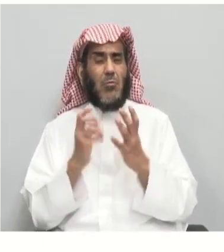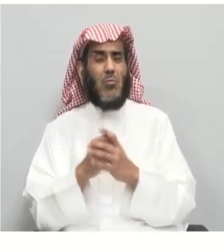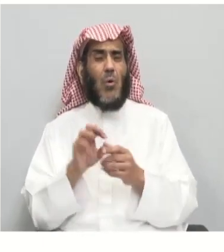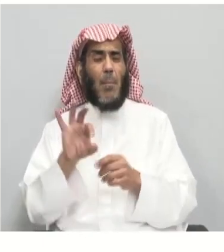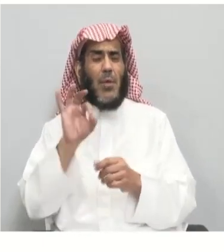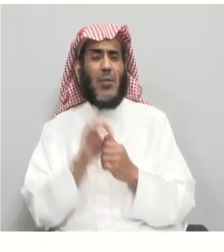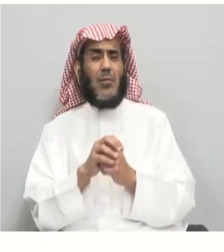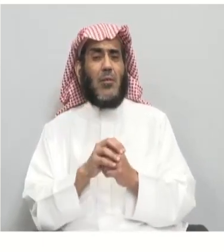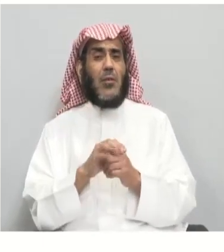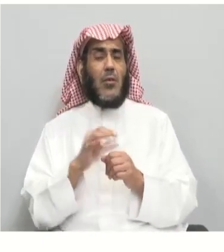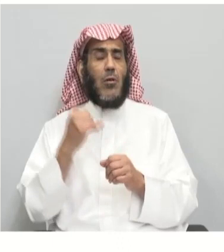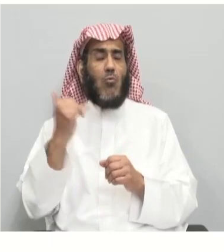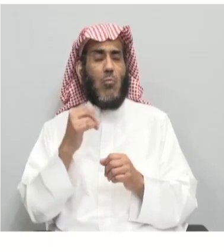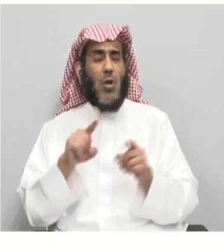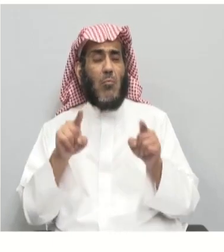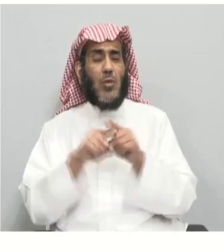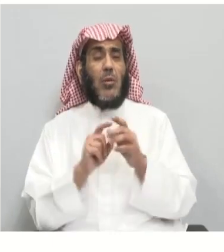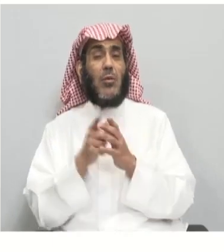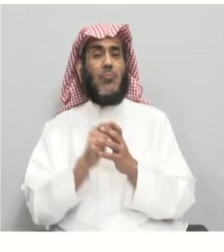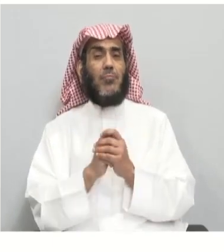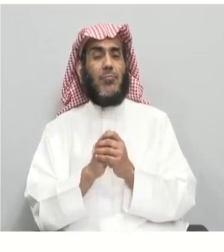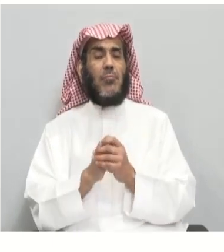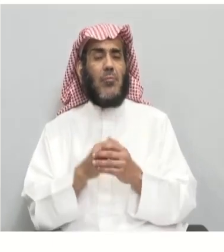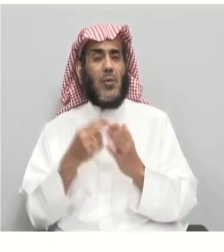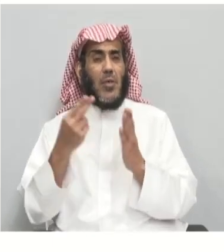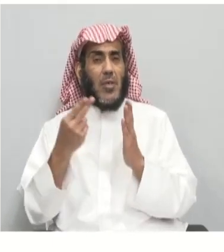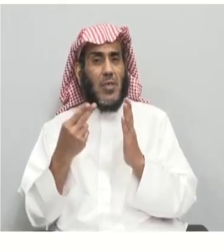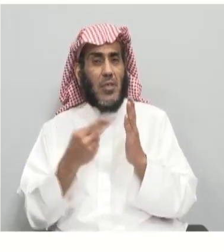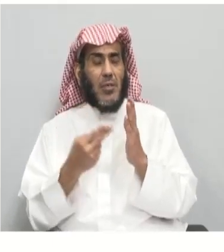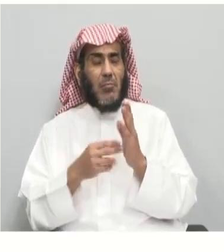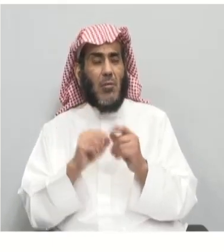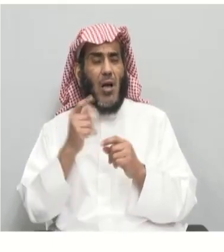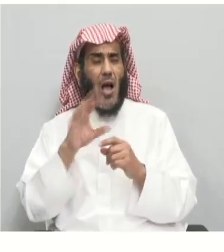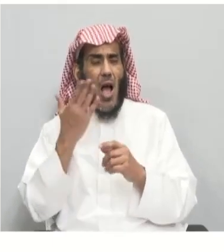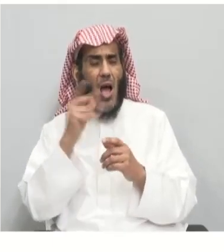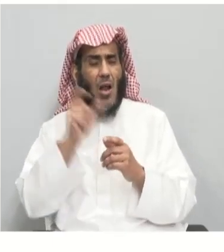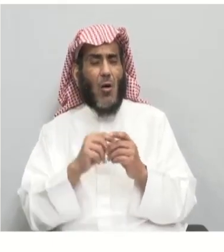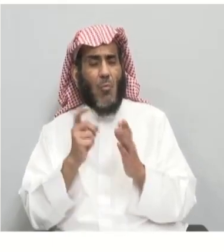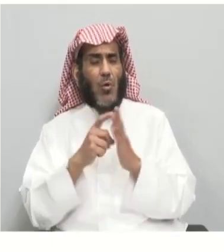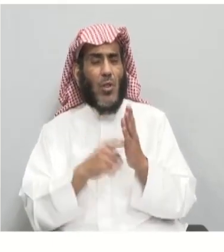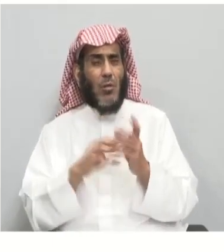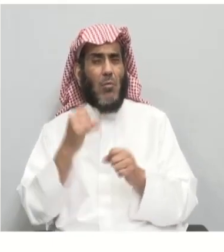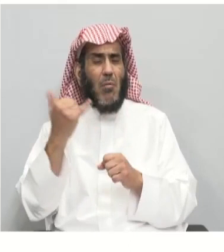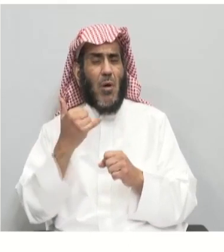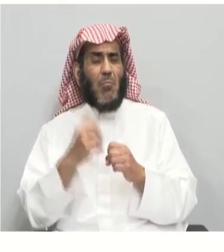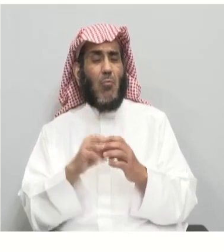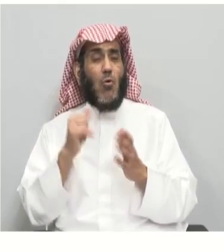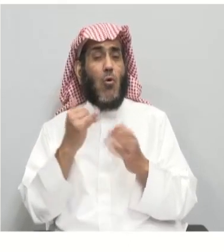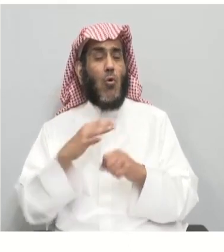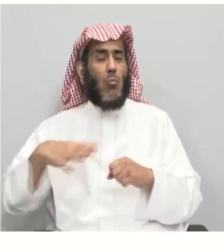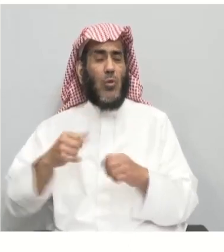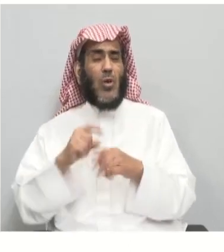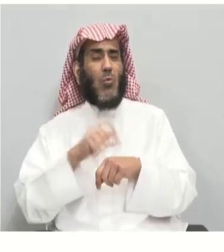باختيار المهمه المناسبه لك كتاب قارئ منظم للمهام مدير